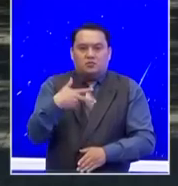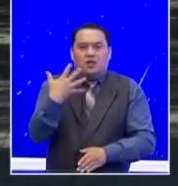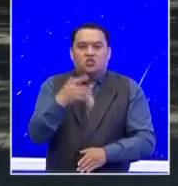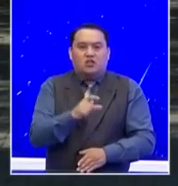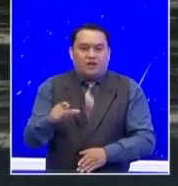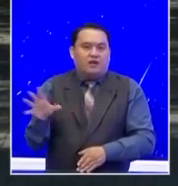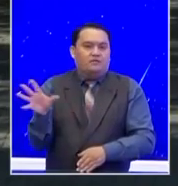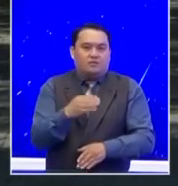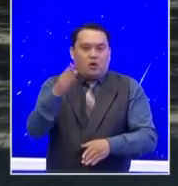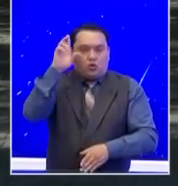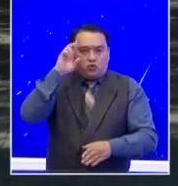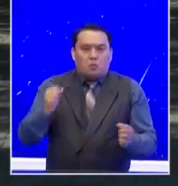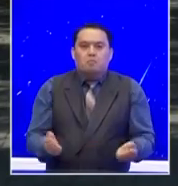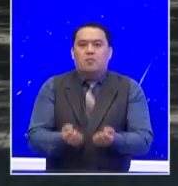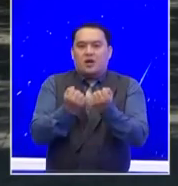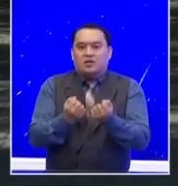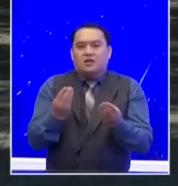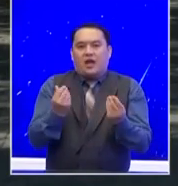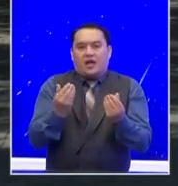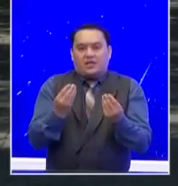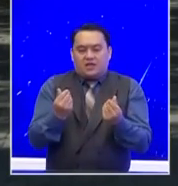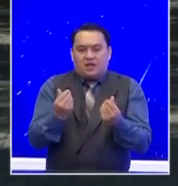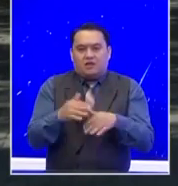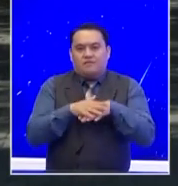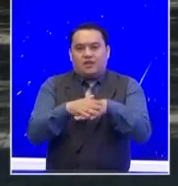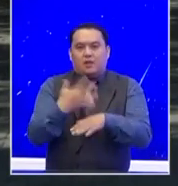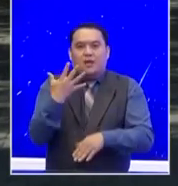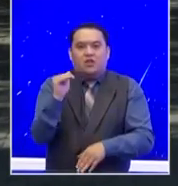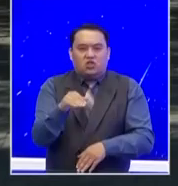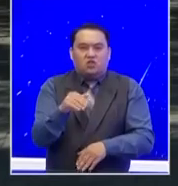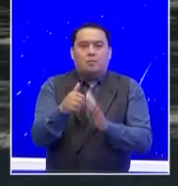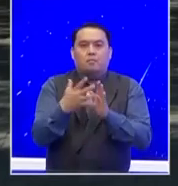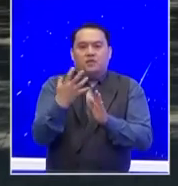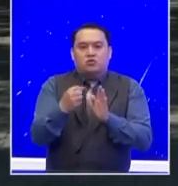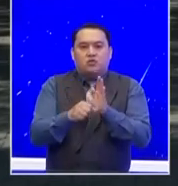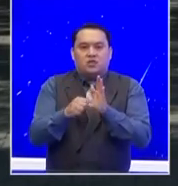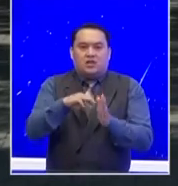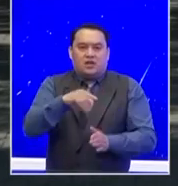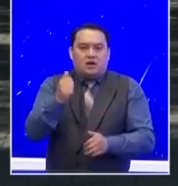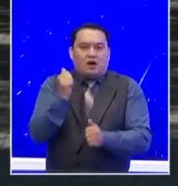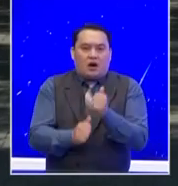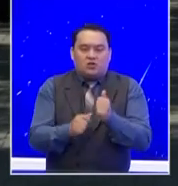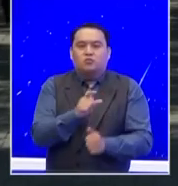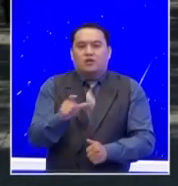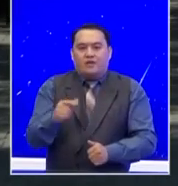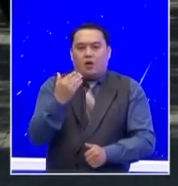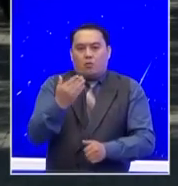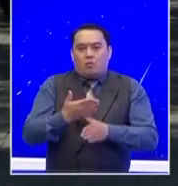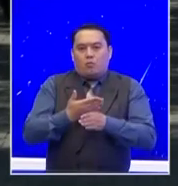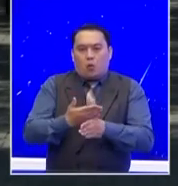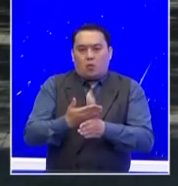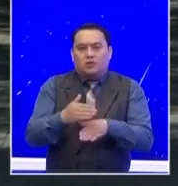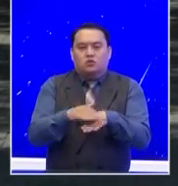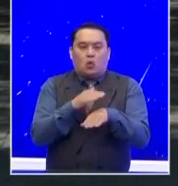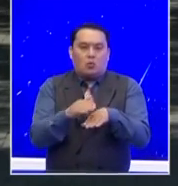Всем была оказана государственная поддержка в денежном эквиваленте в размере 5550 тенге каждому, а также оказана